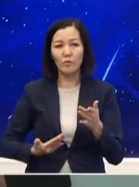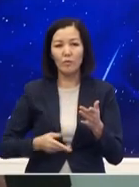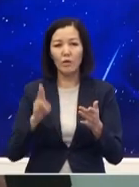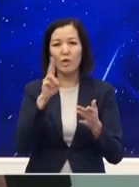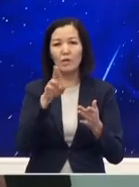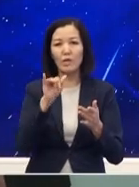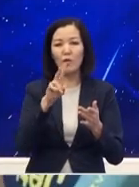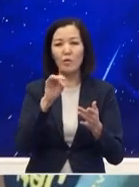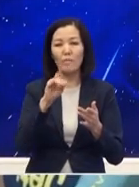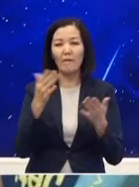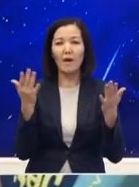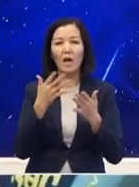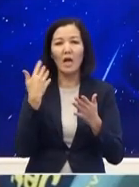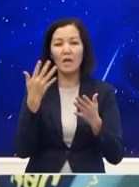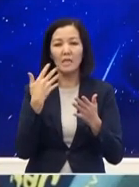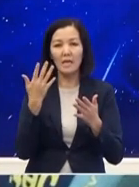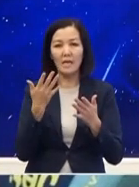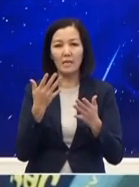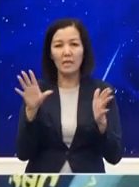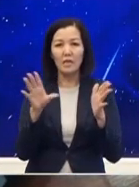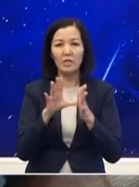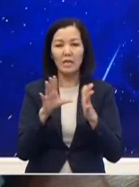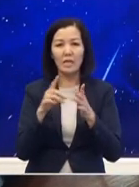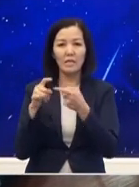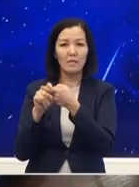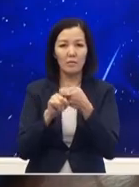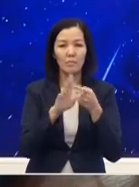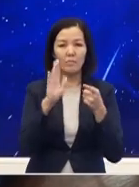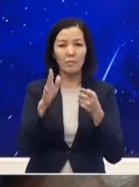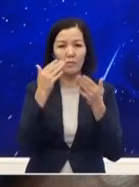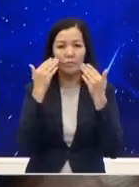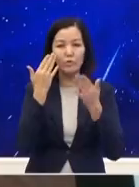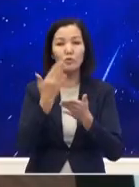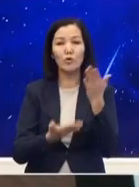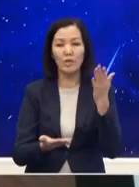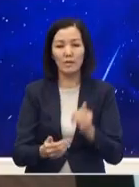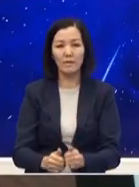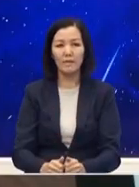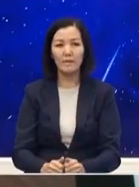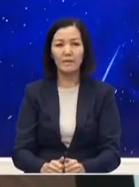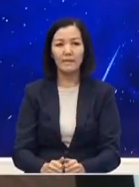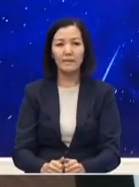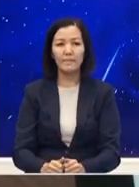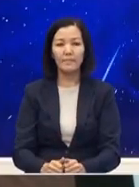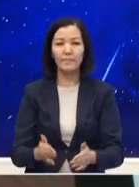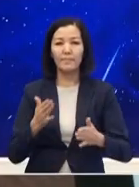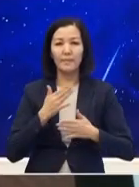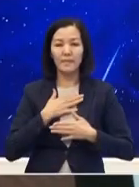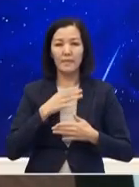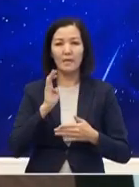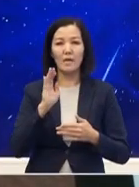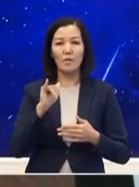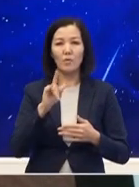Дауылбаев ықшам ауданға жарықтандыру желісі қашан тартылатынын білмек болған. Біздің енді осы Әуезов ықшам